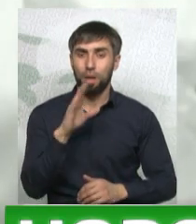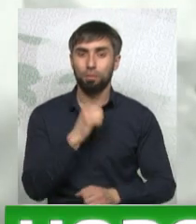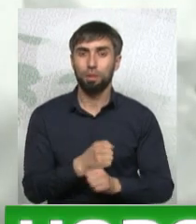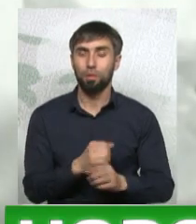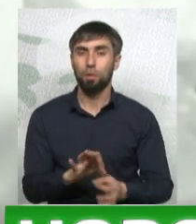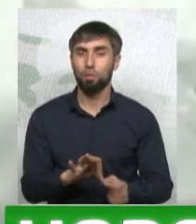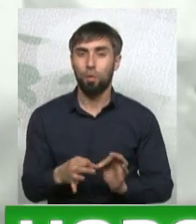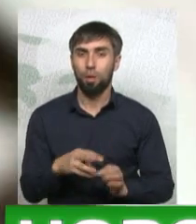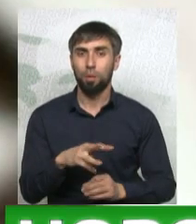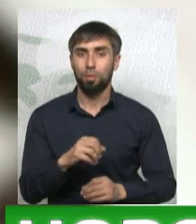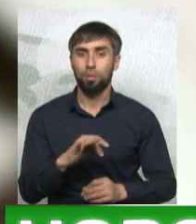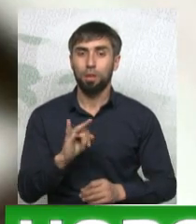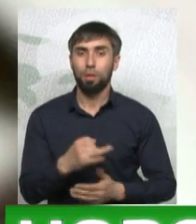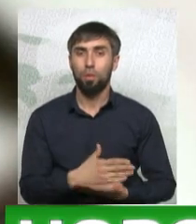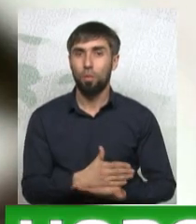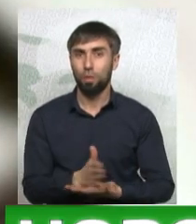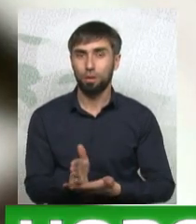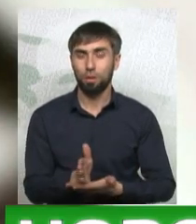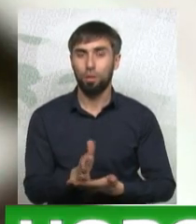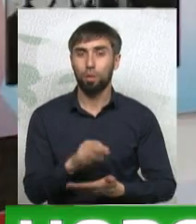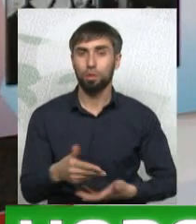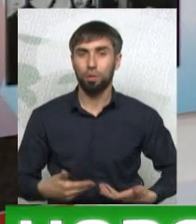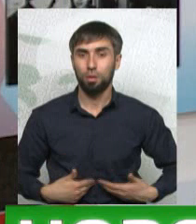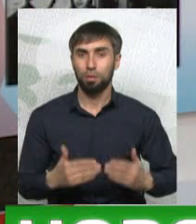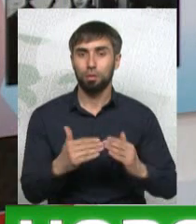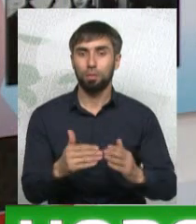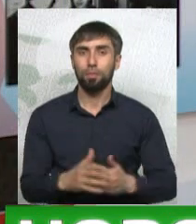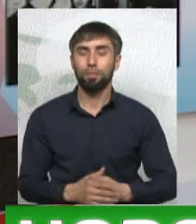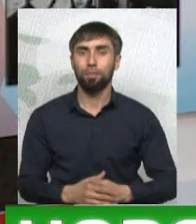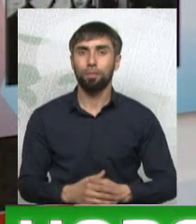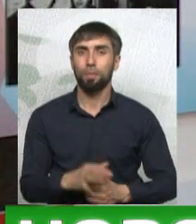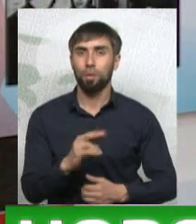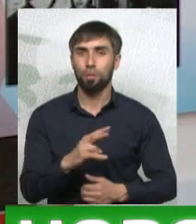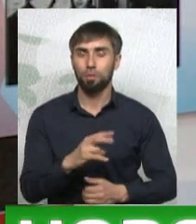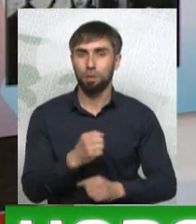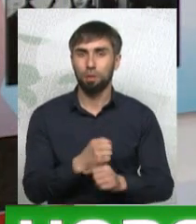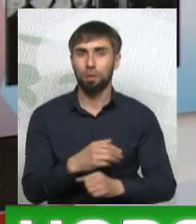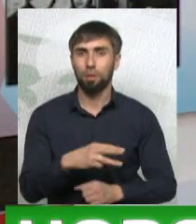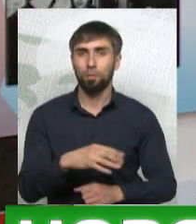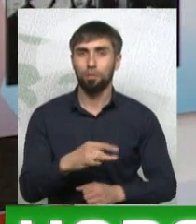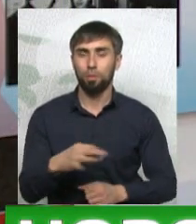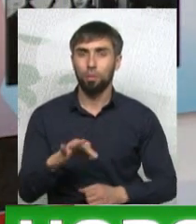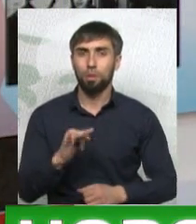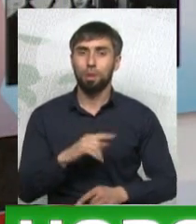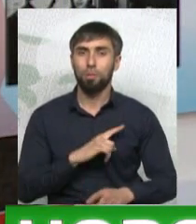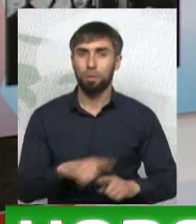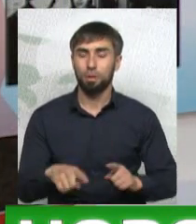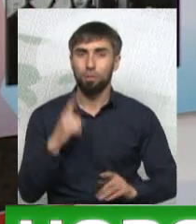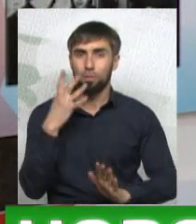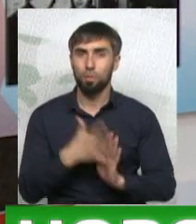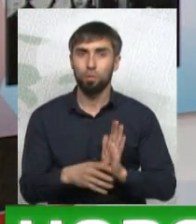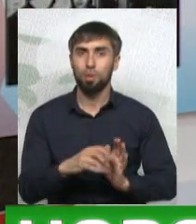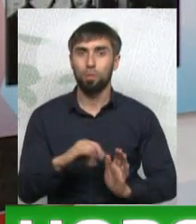осуществить сложный маневр и увести самолет от жилых домов. Он как бы мудро и очень быстро сообразил, что